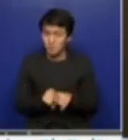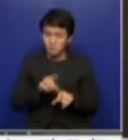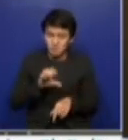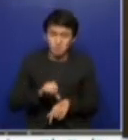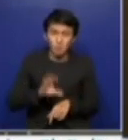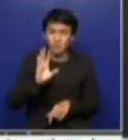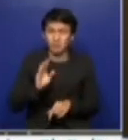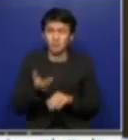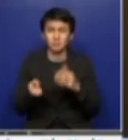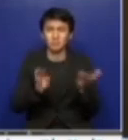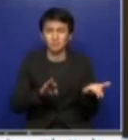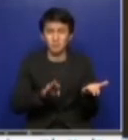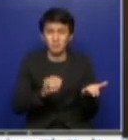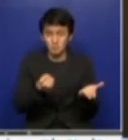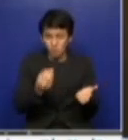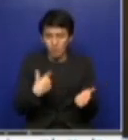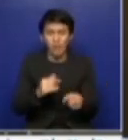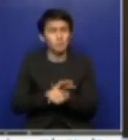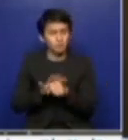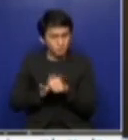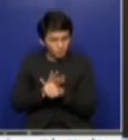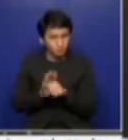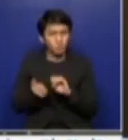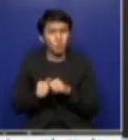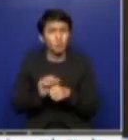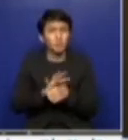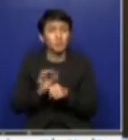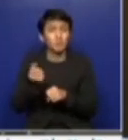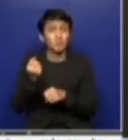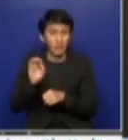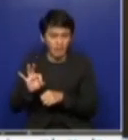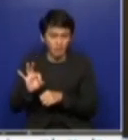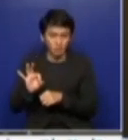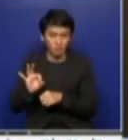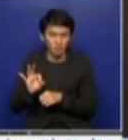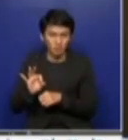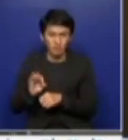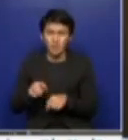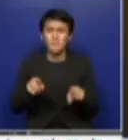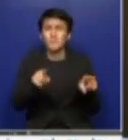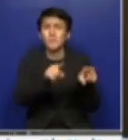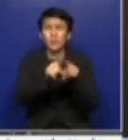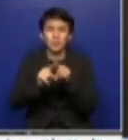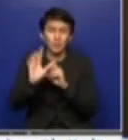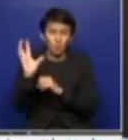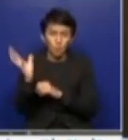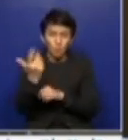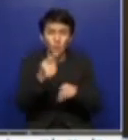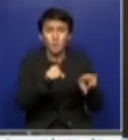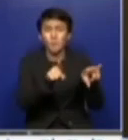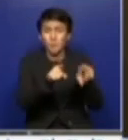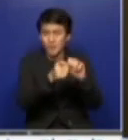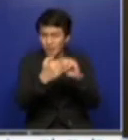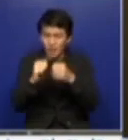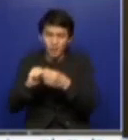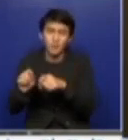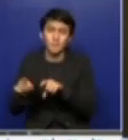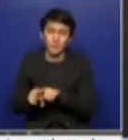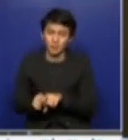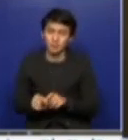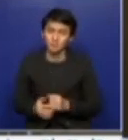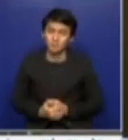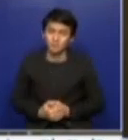พราะพิษโควิดจึงมีปัญหาเศรษฐกิจกันทั่วโลกนั้นขอยืนยันด้วยคนหนึ่งว่